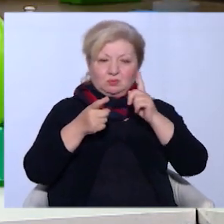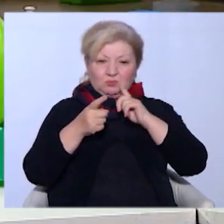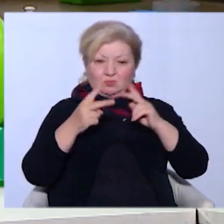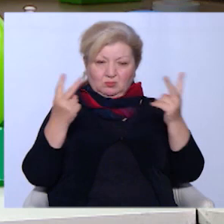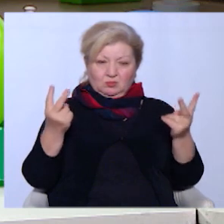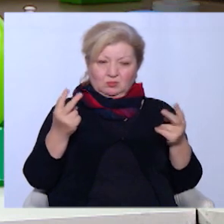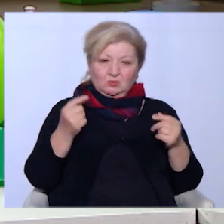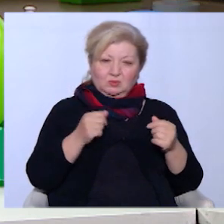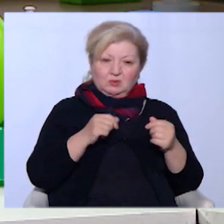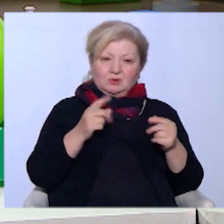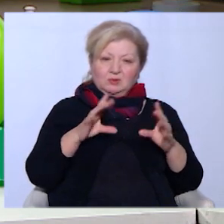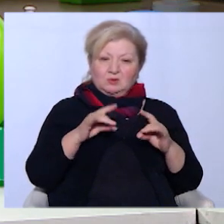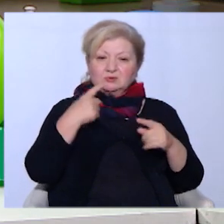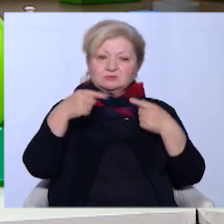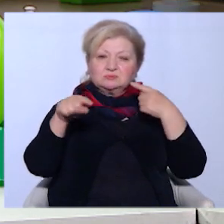მეორე მოლეკულას.